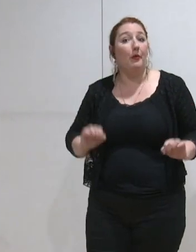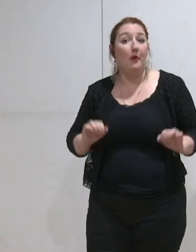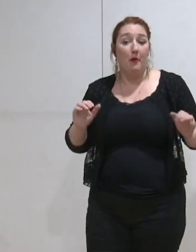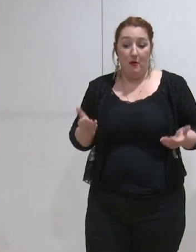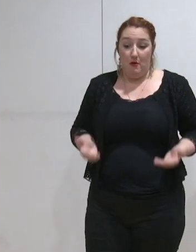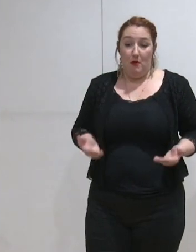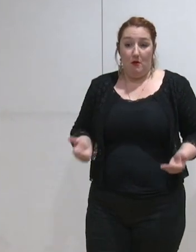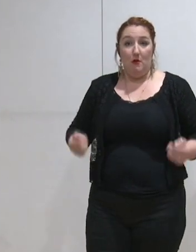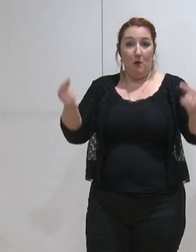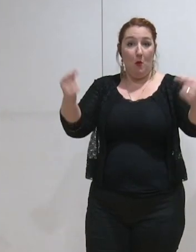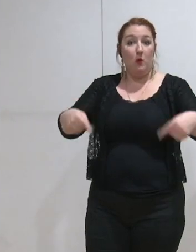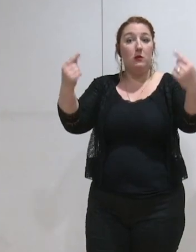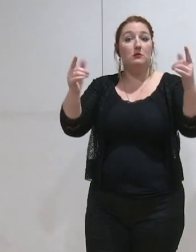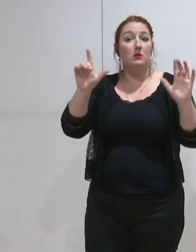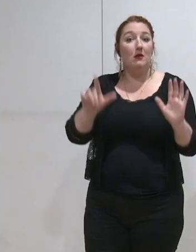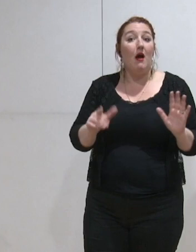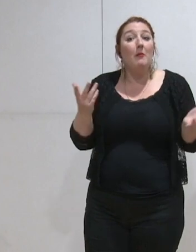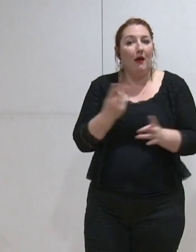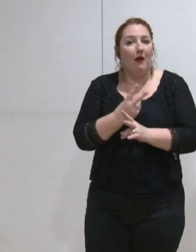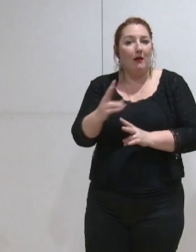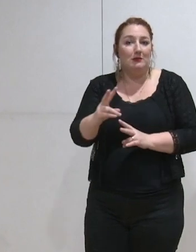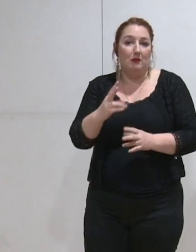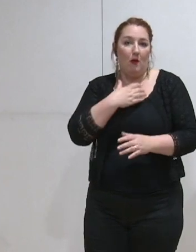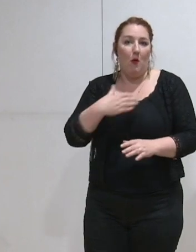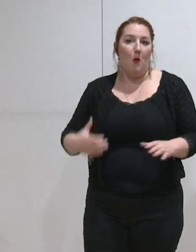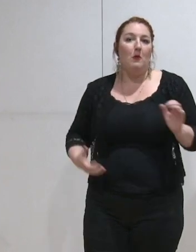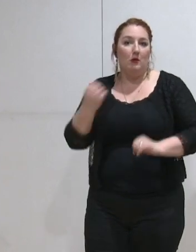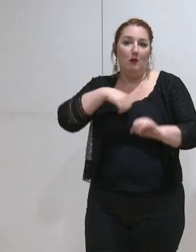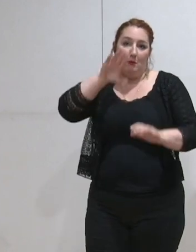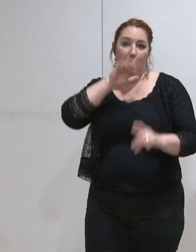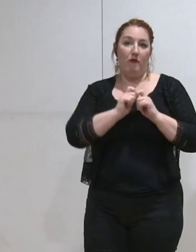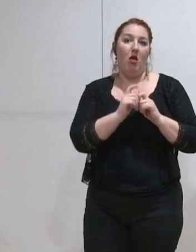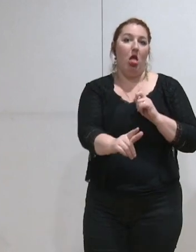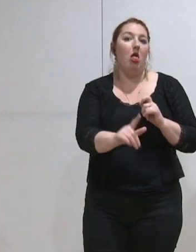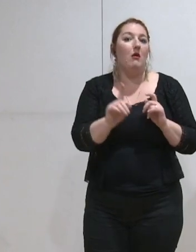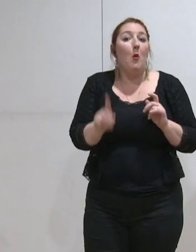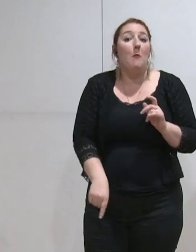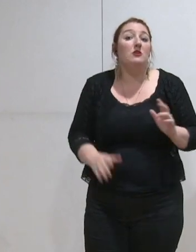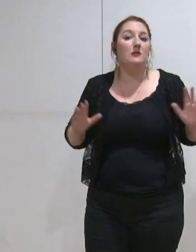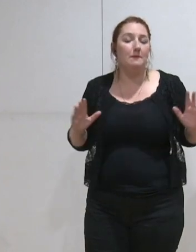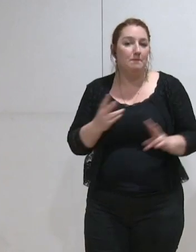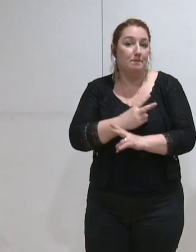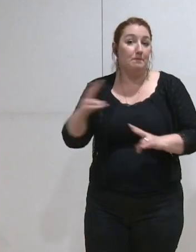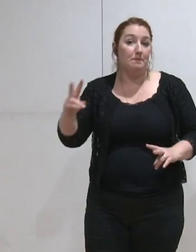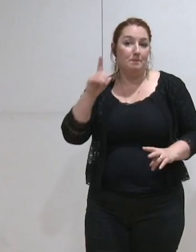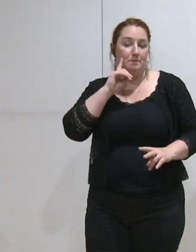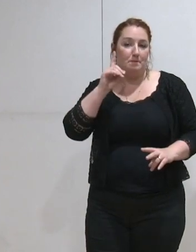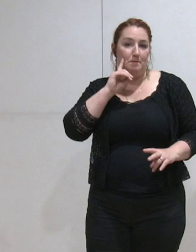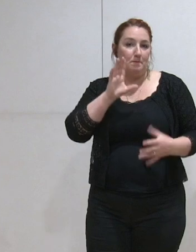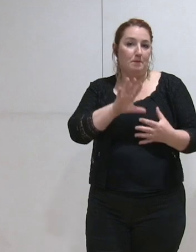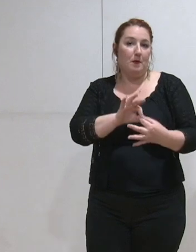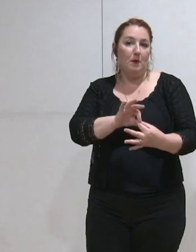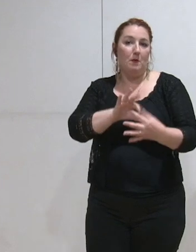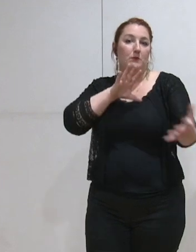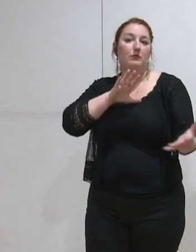contentieux avec un risque financier pour la collectivité compte tenu de la manière dont vous avez rompu les relations avec